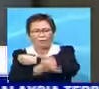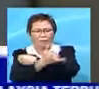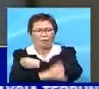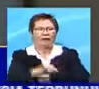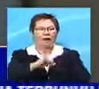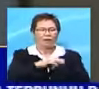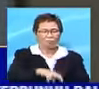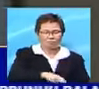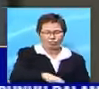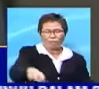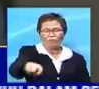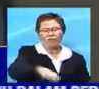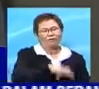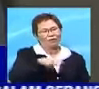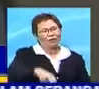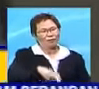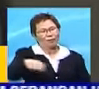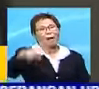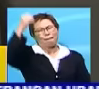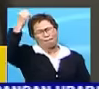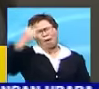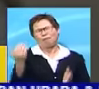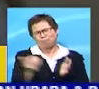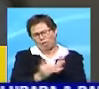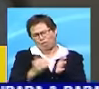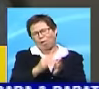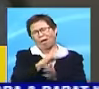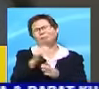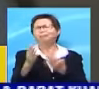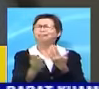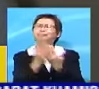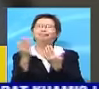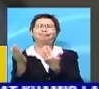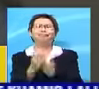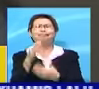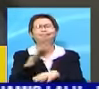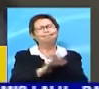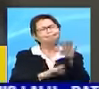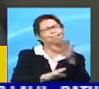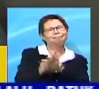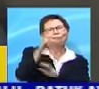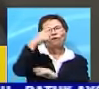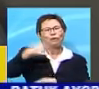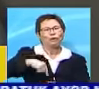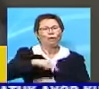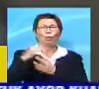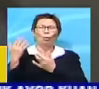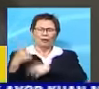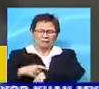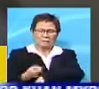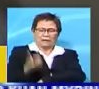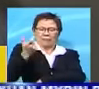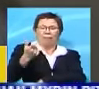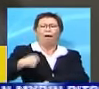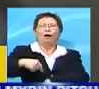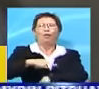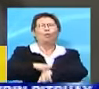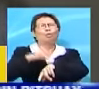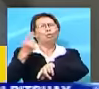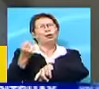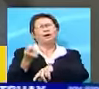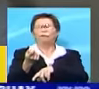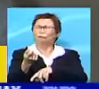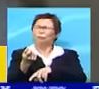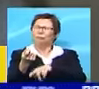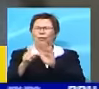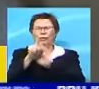travel on this bus very frequently and I find it very convenient. Because first of all, the waiting time is short. I wait about several